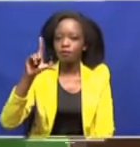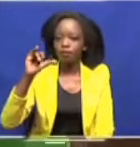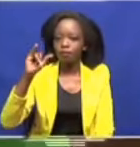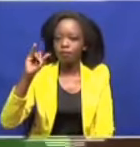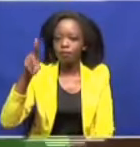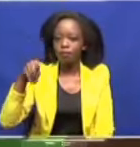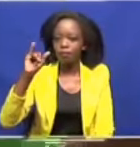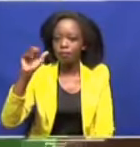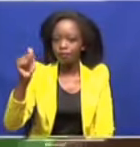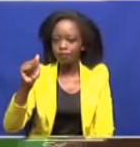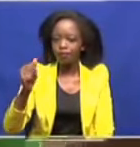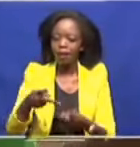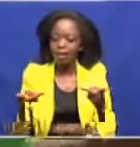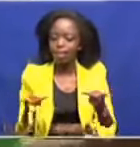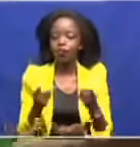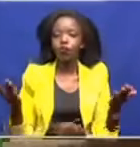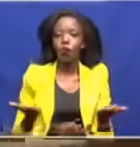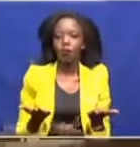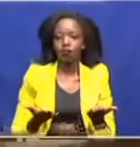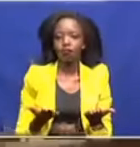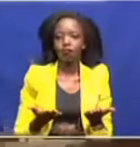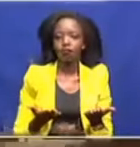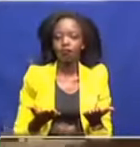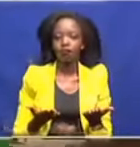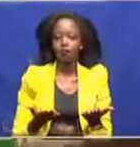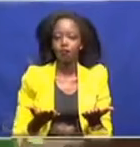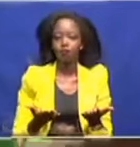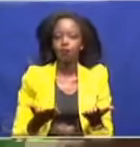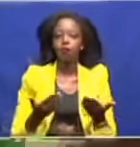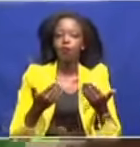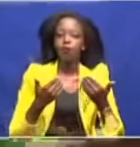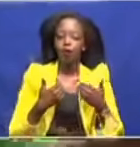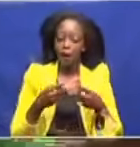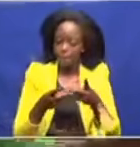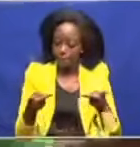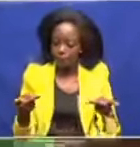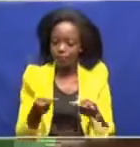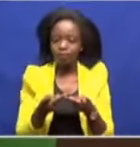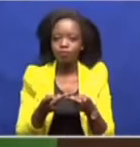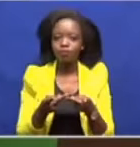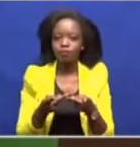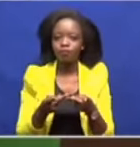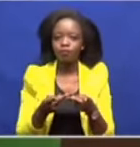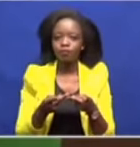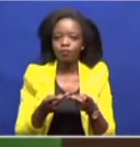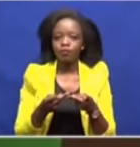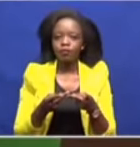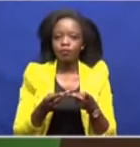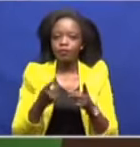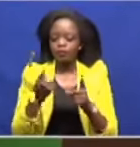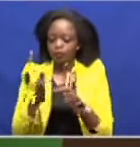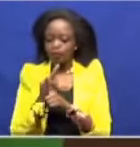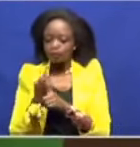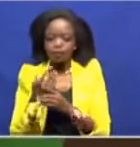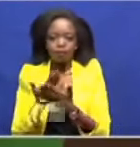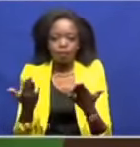Huu ni mji au mahali ambapo palikuwa ni mahali ambapo miungu